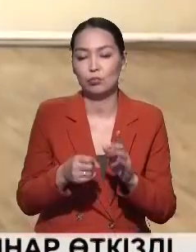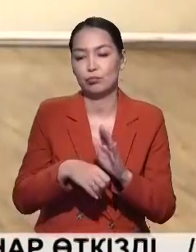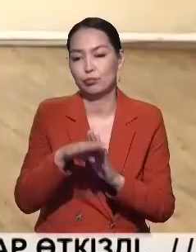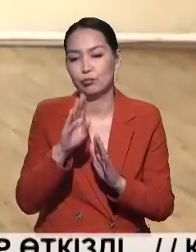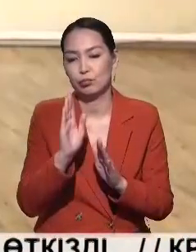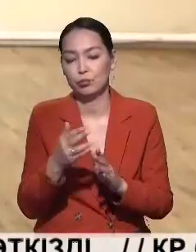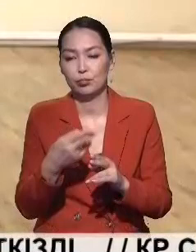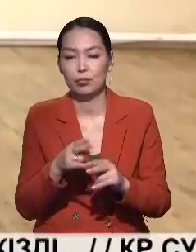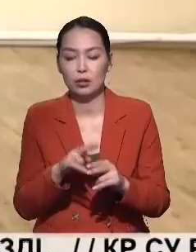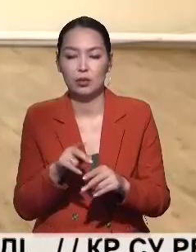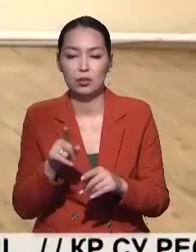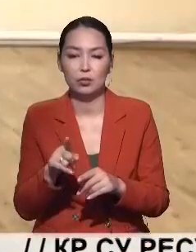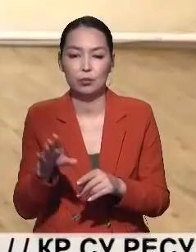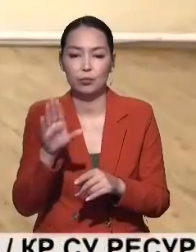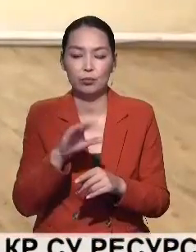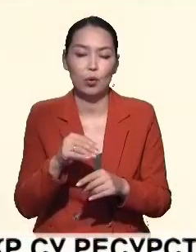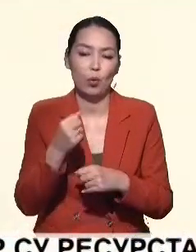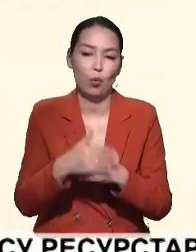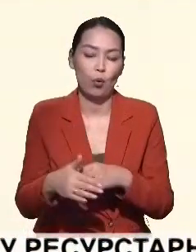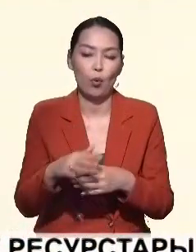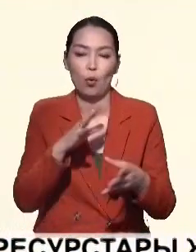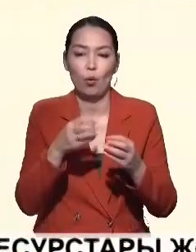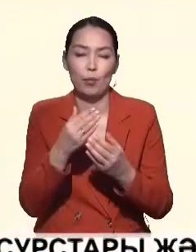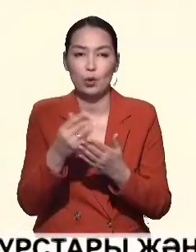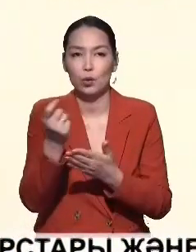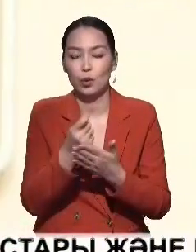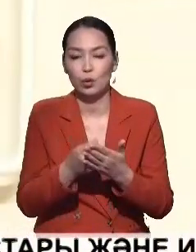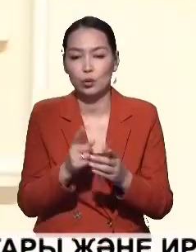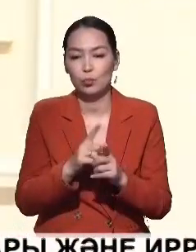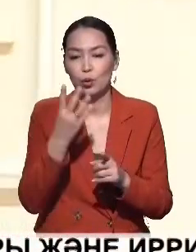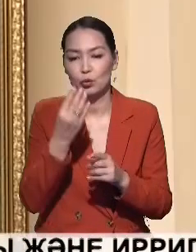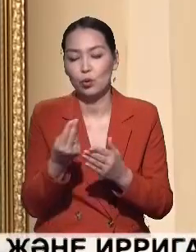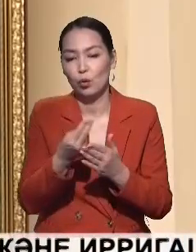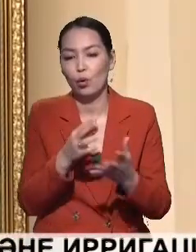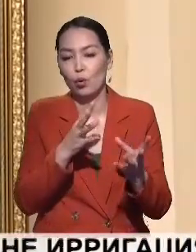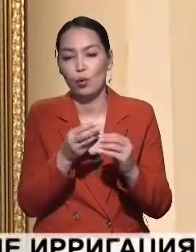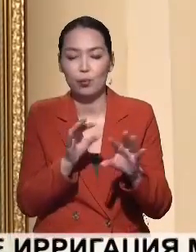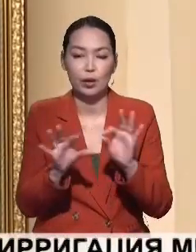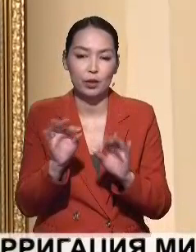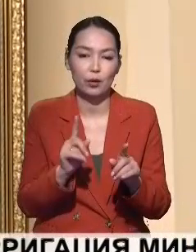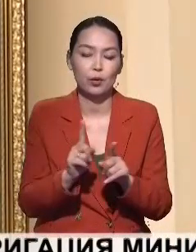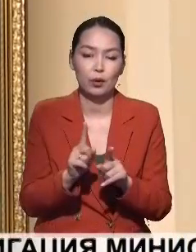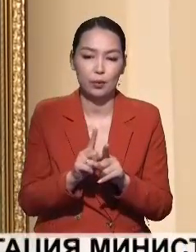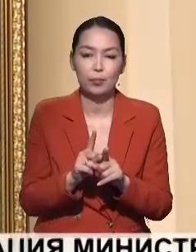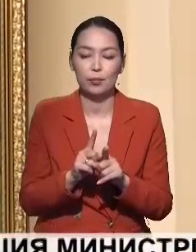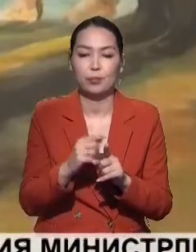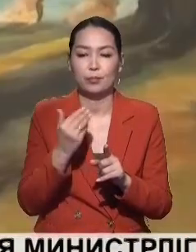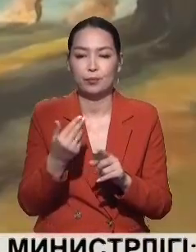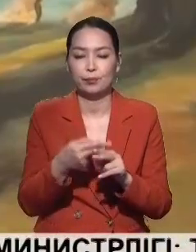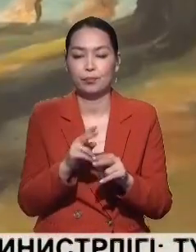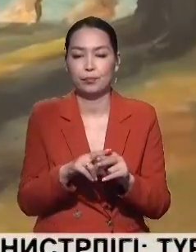шара өнер орталығында қорытындыланады. Суретшілердің 4 күн бойы салған туындыларынан фотоальбом жасалып, көркем сурет